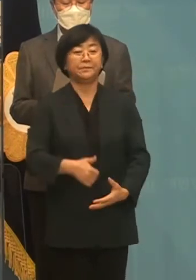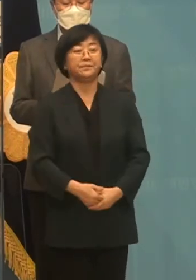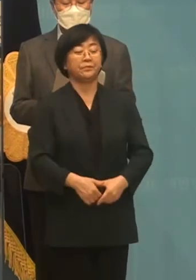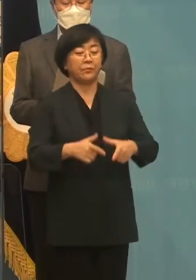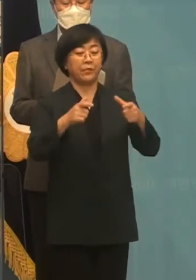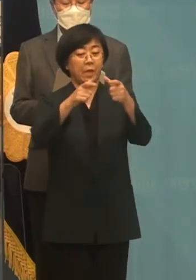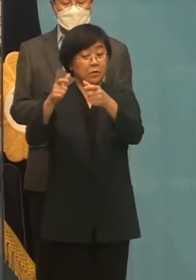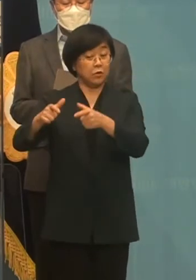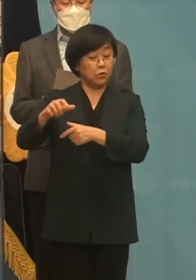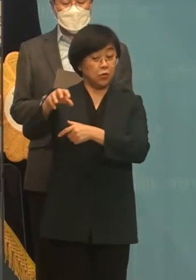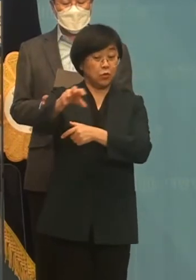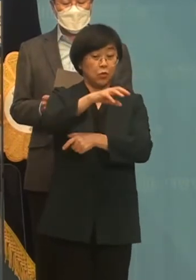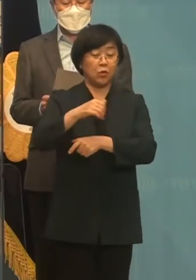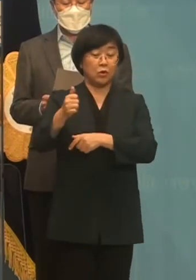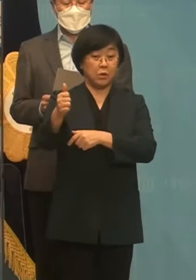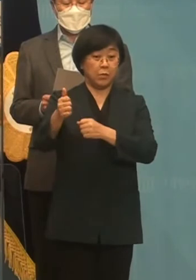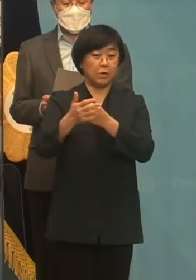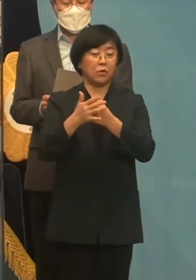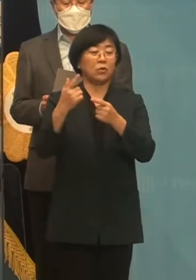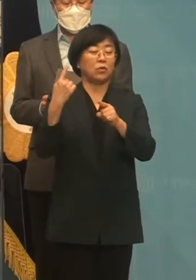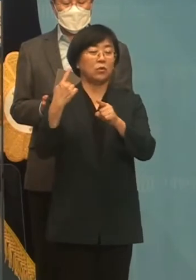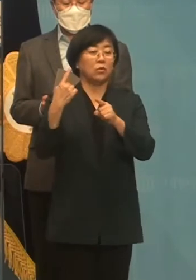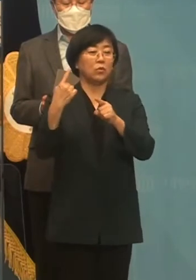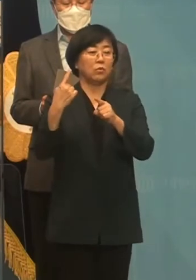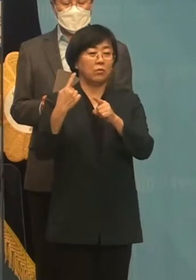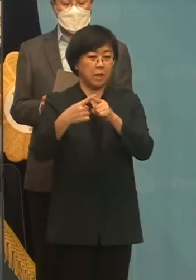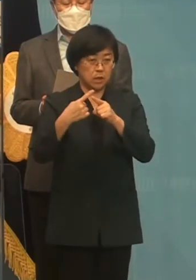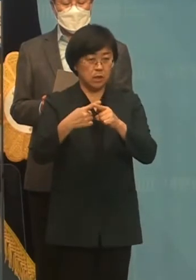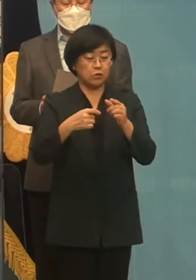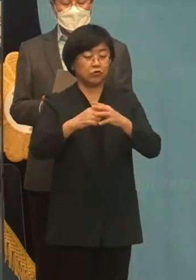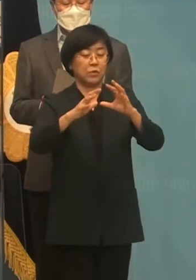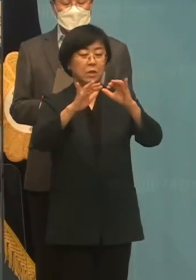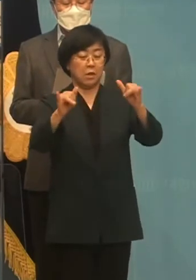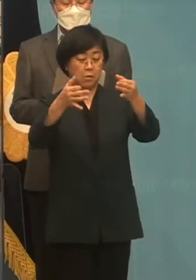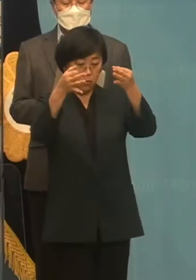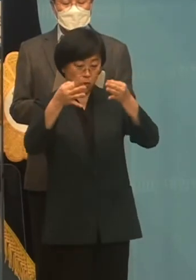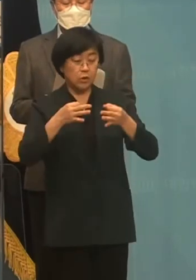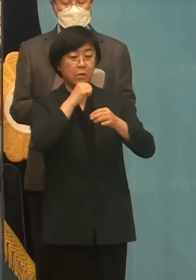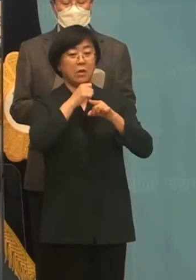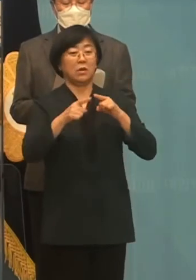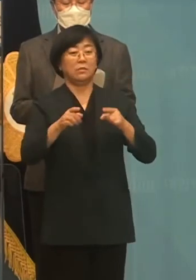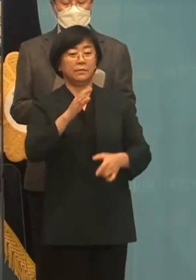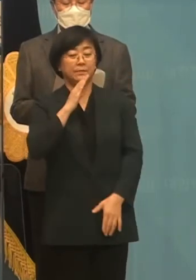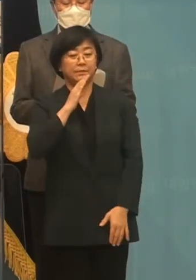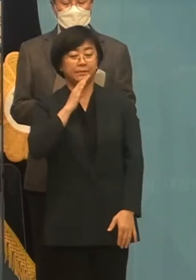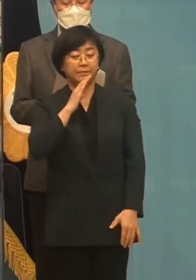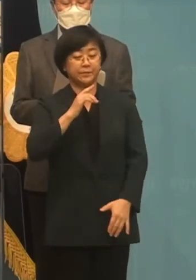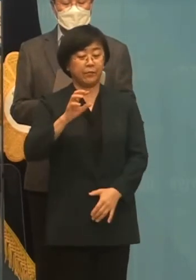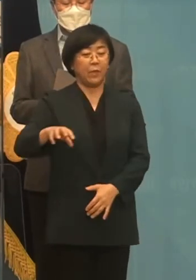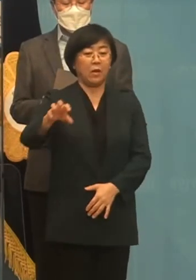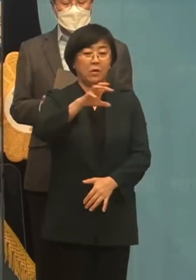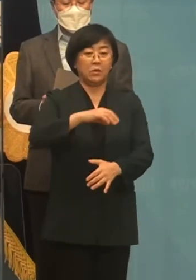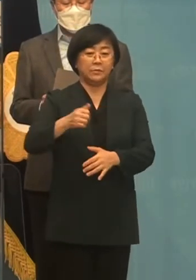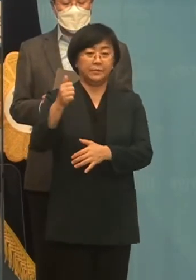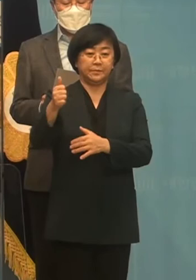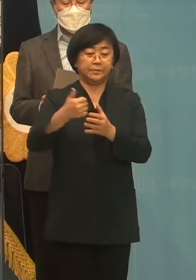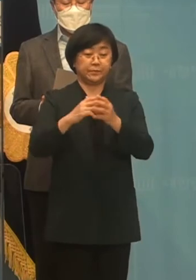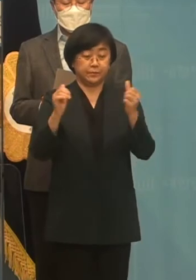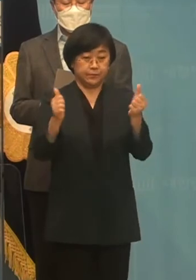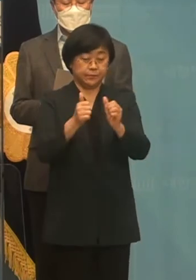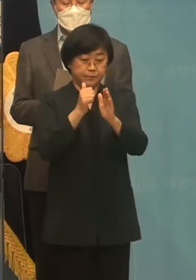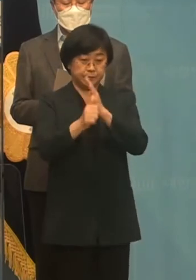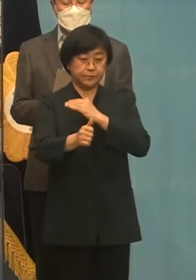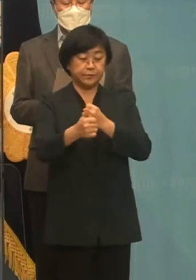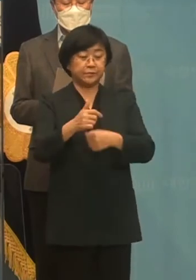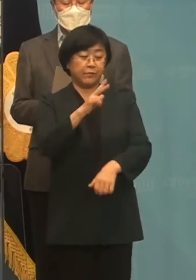지역위원장 역시 지역 주민과 국민에게 평가받아야 할 대상일 뿐입니다. 지역위원장과 지역구 국회의원을 대변하고